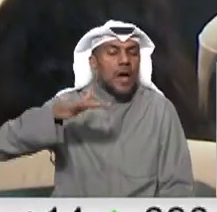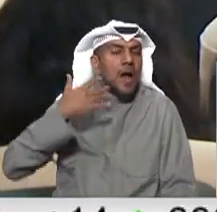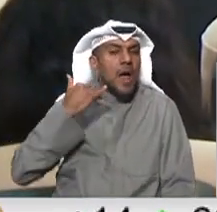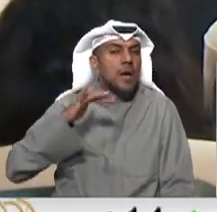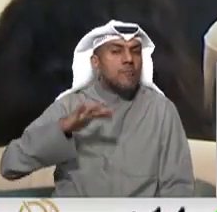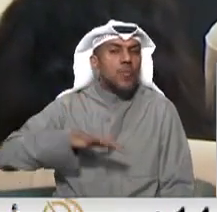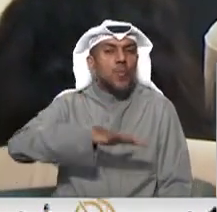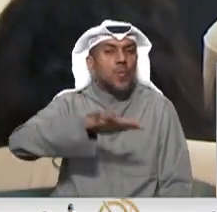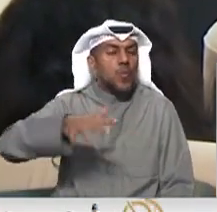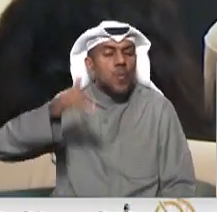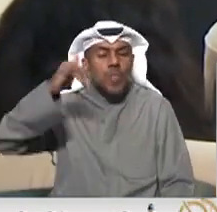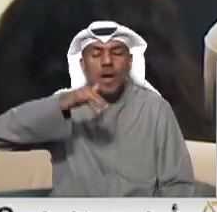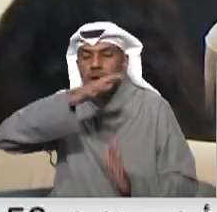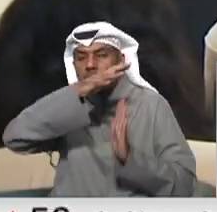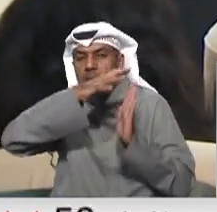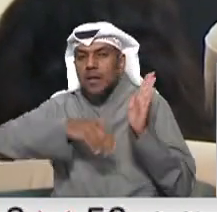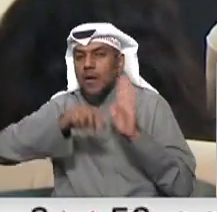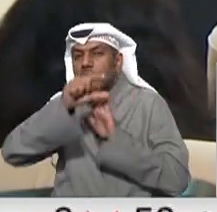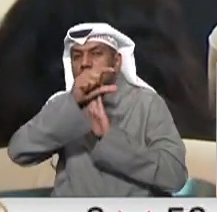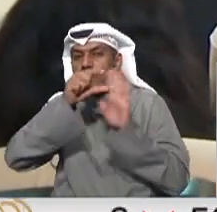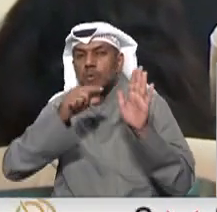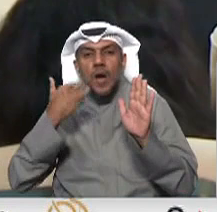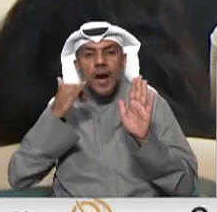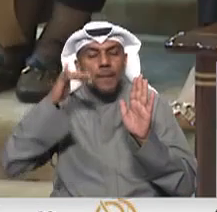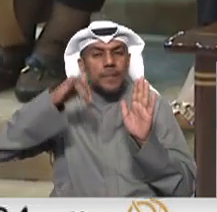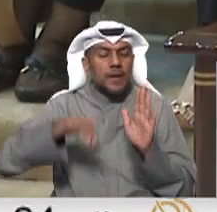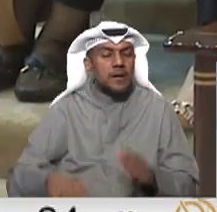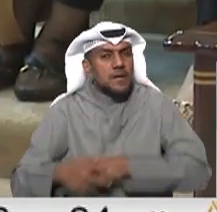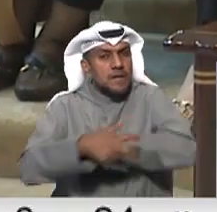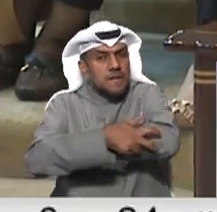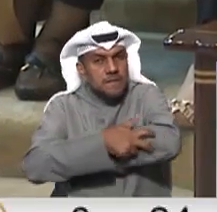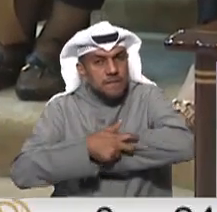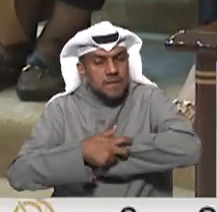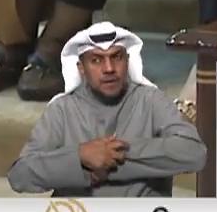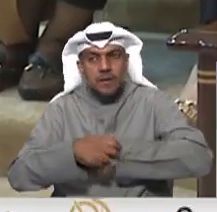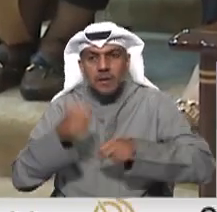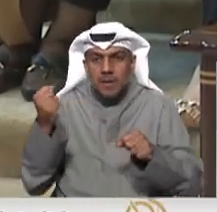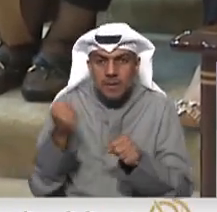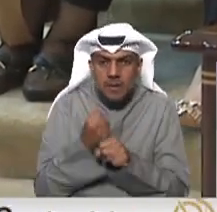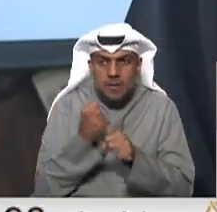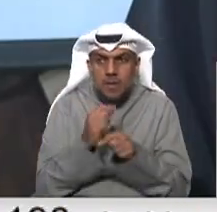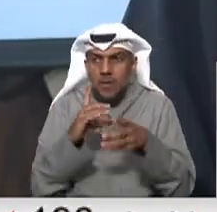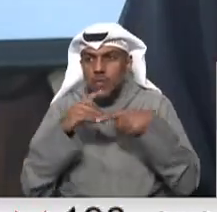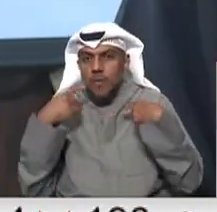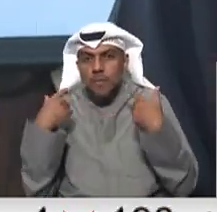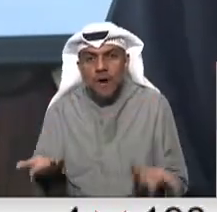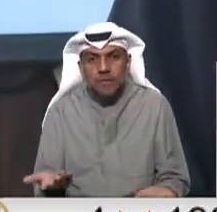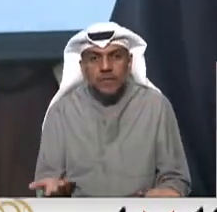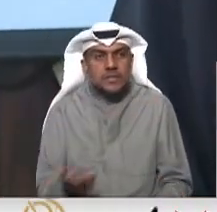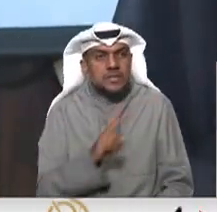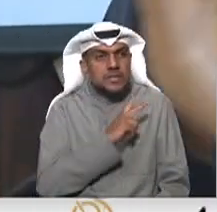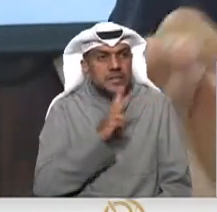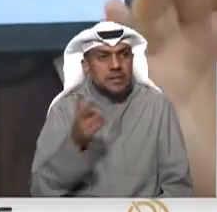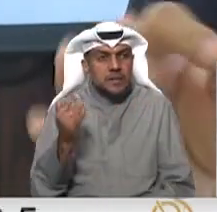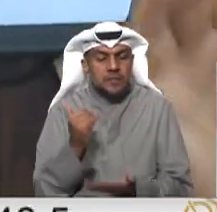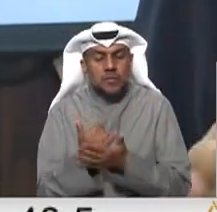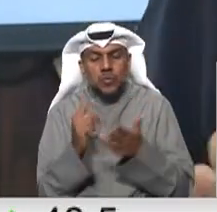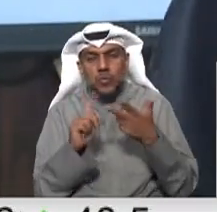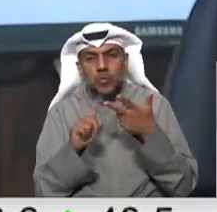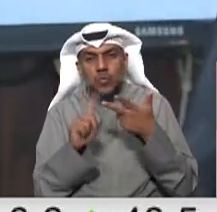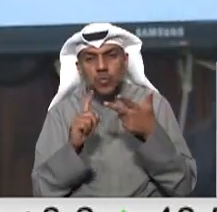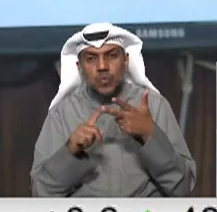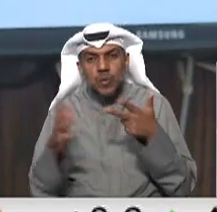التي تعاني منها المجتمعات العربية كالفقر والبطالة وغيرها. هذا ما أكد عليه الأمين العام للمجلس الأعلى